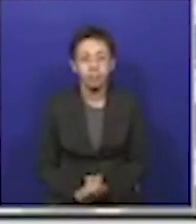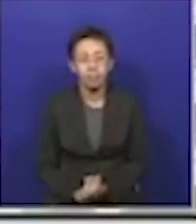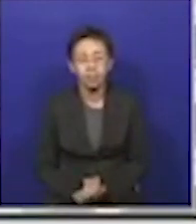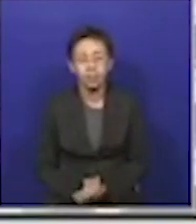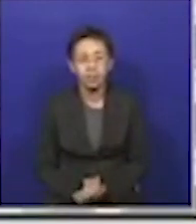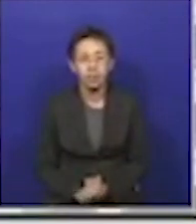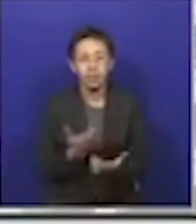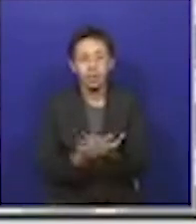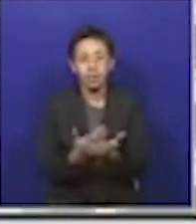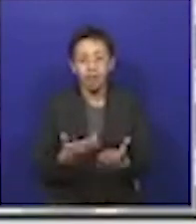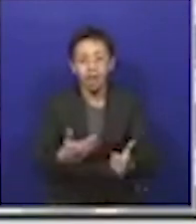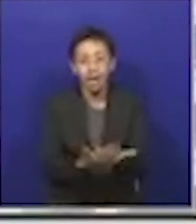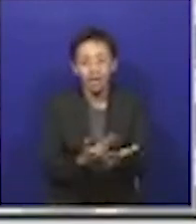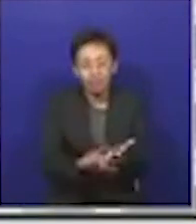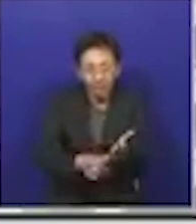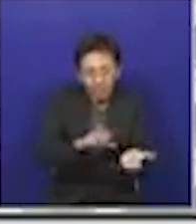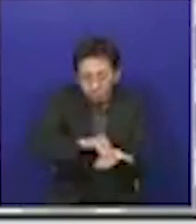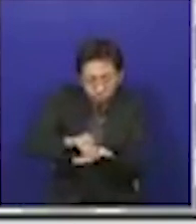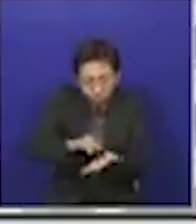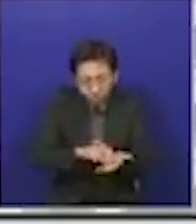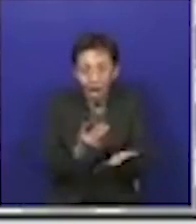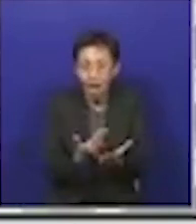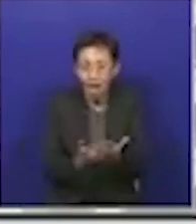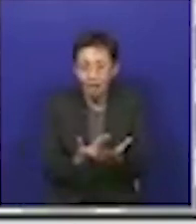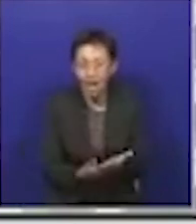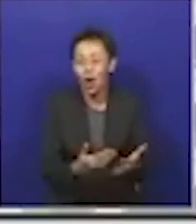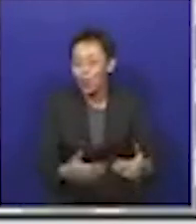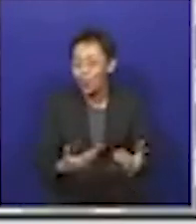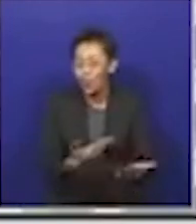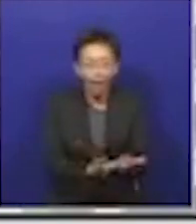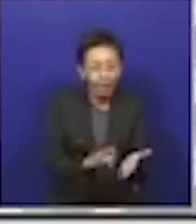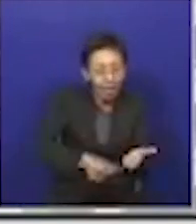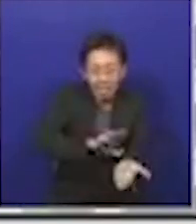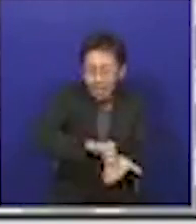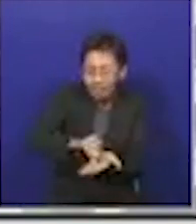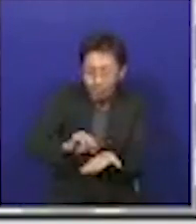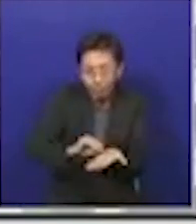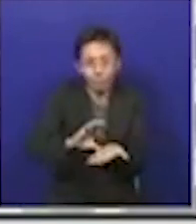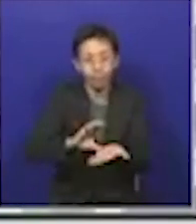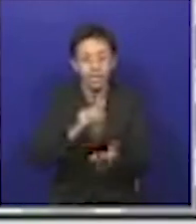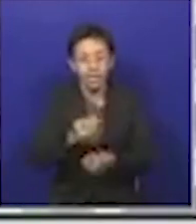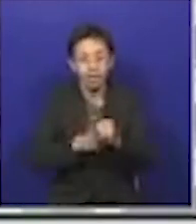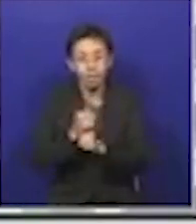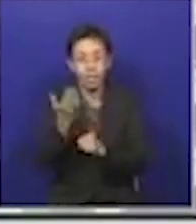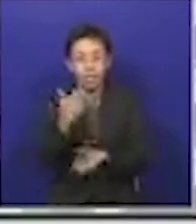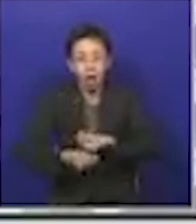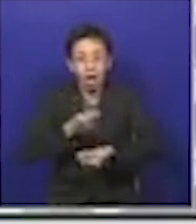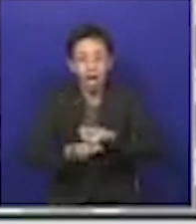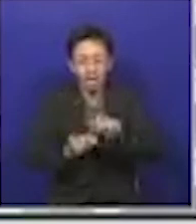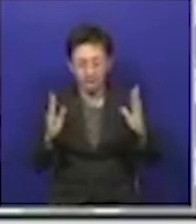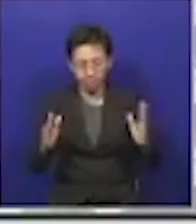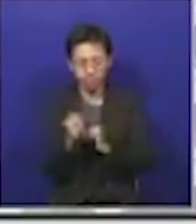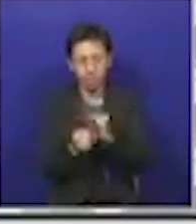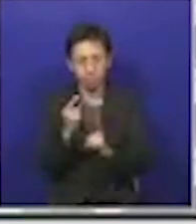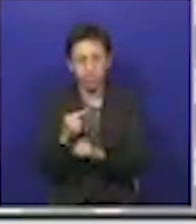เนี่ยนั่นแปลว่าสถานการณ์เศรษฐกิจต้องปกตินะฮะปีที่แล้วราคาขายกันทั้งปีฮะ GDP